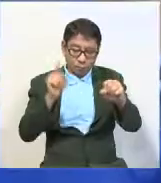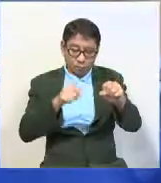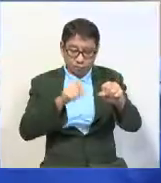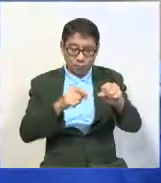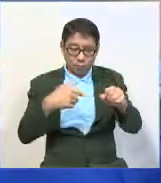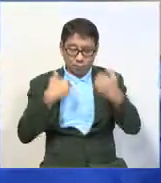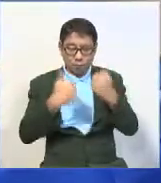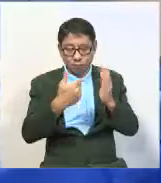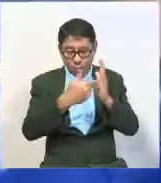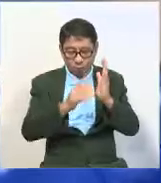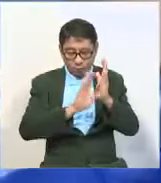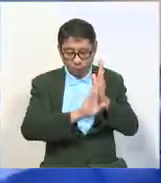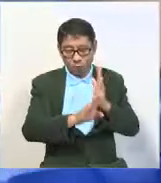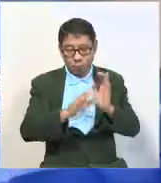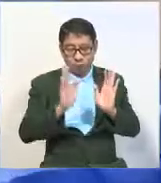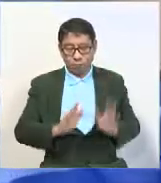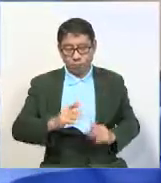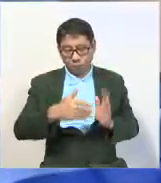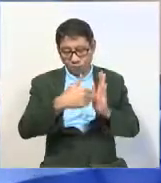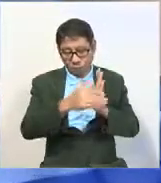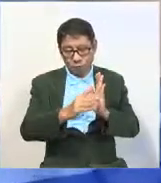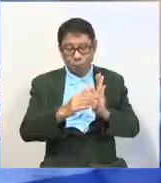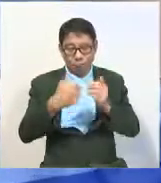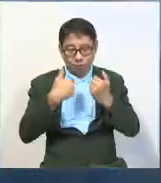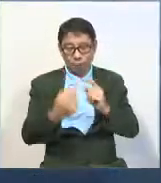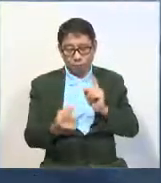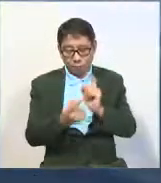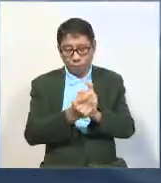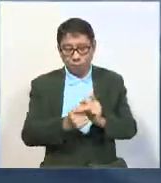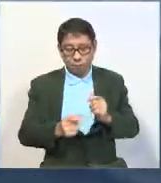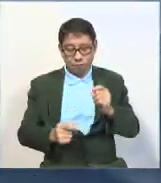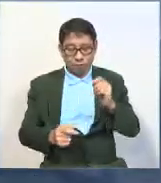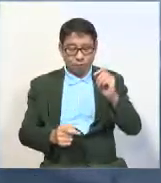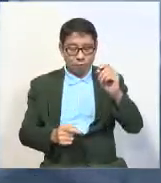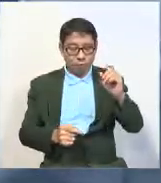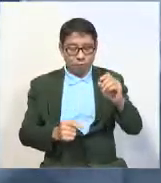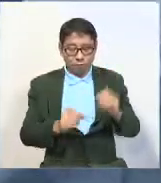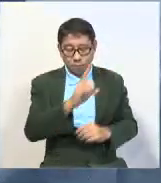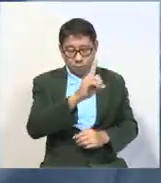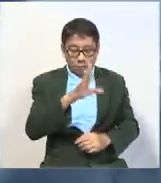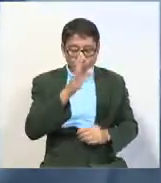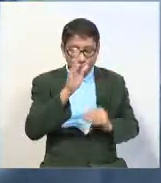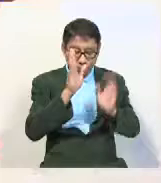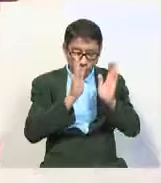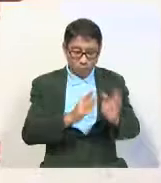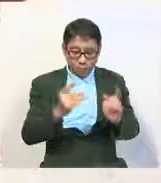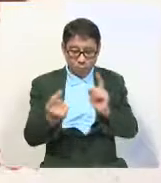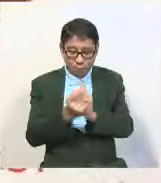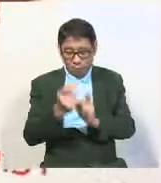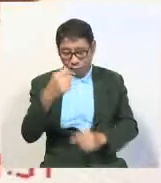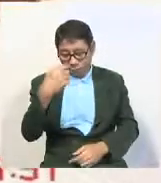ประชากรภาคอีสานค่ะคือคนภาคอีสานทั้งหมดเนี่ยจะพบ1ใน100คนจะพบประมาณ10คน